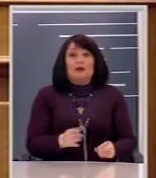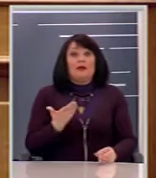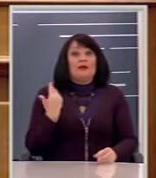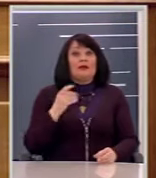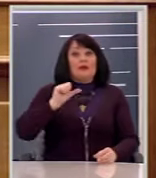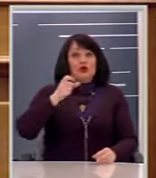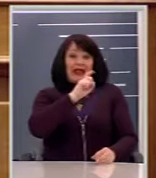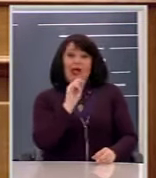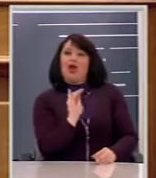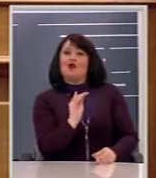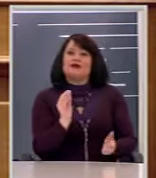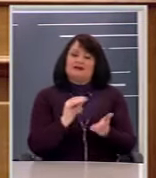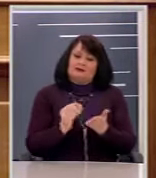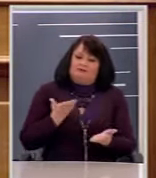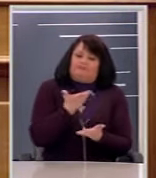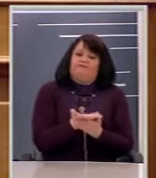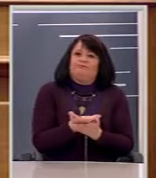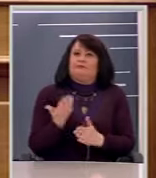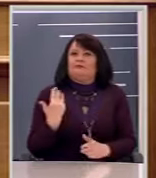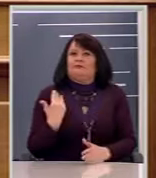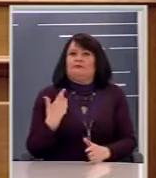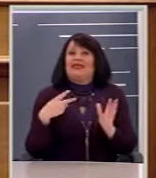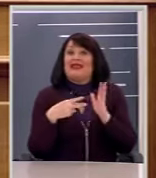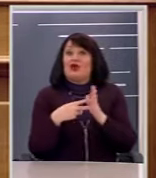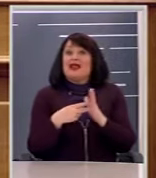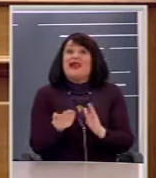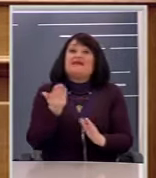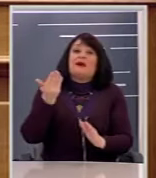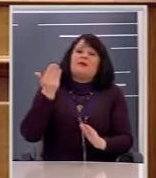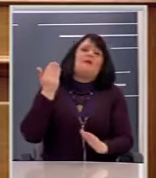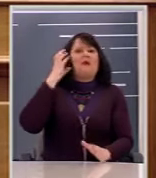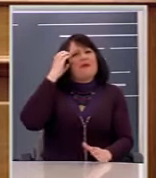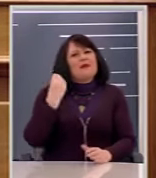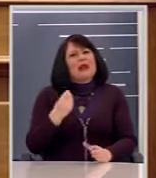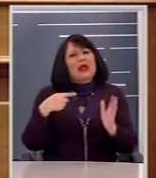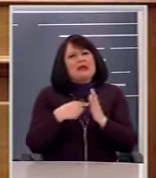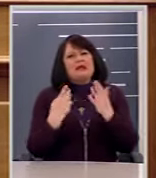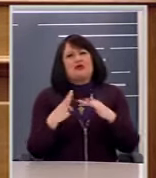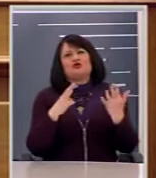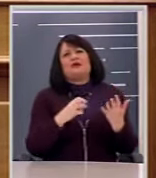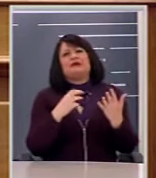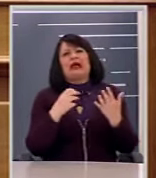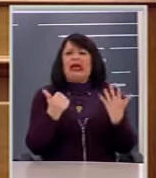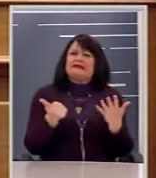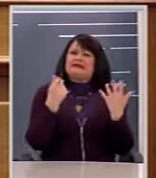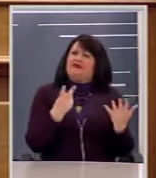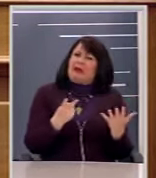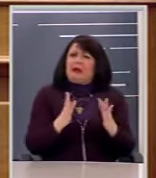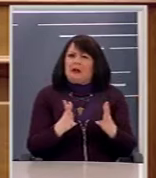πρώτη ερώτηση κατατέθηκε πριν από το 2000, αν θυμάμαι καλά το 1996-97,